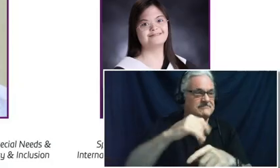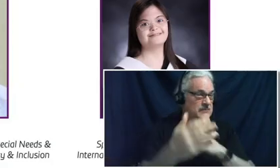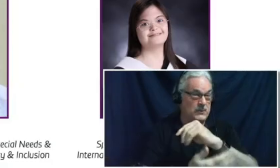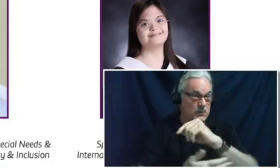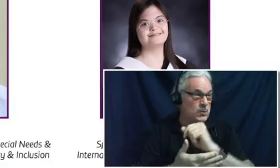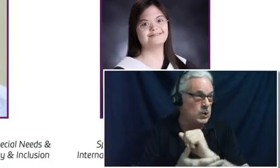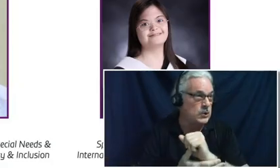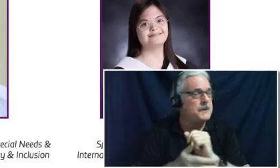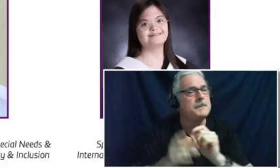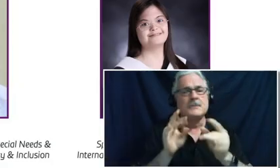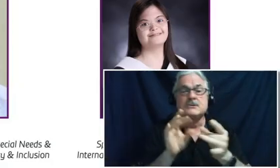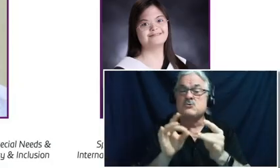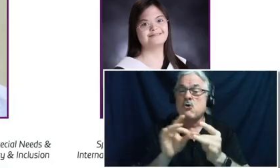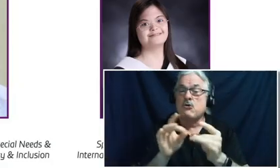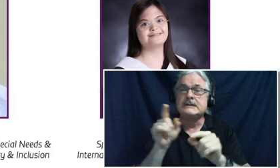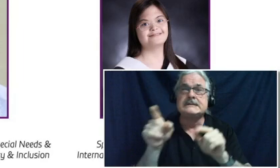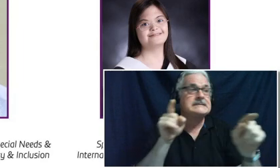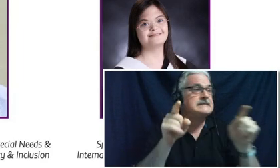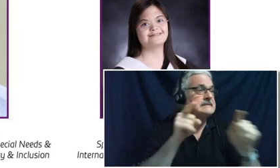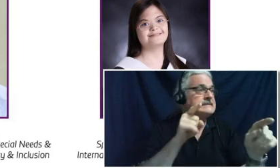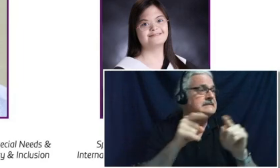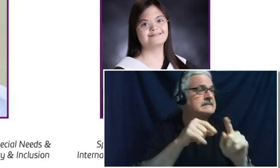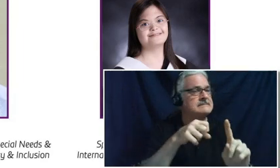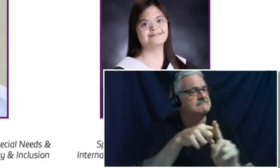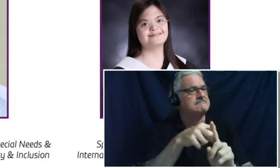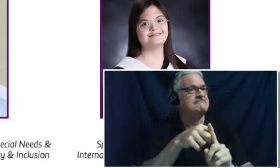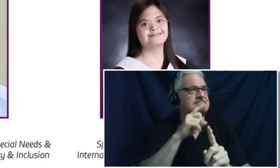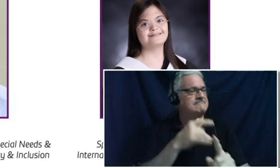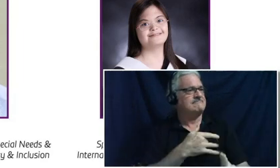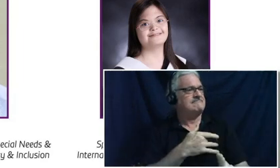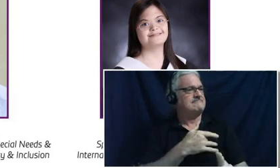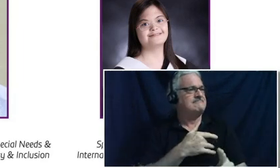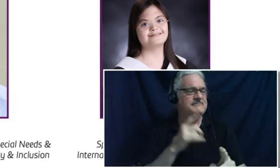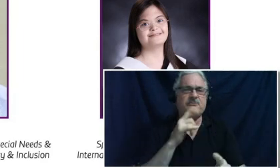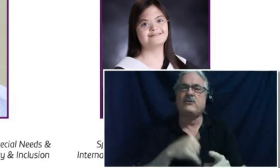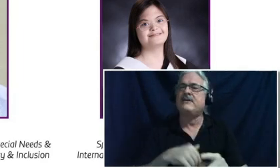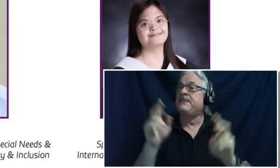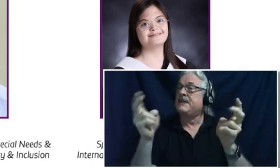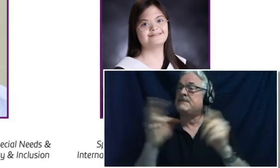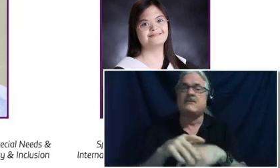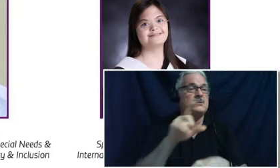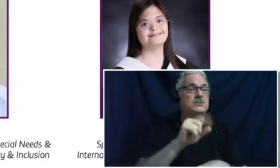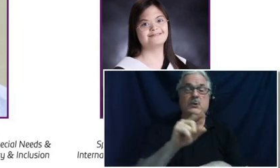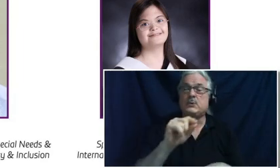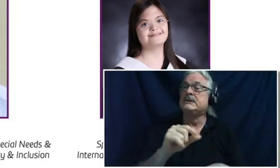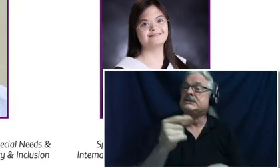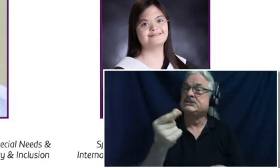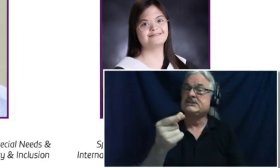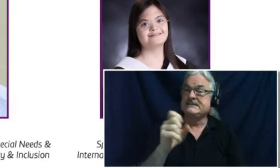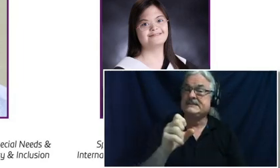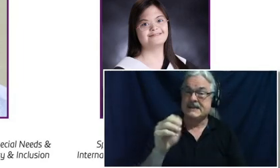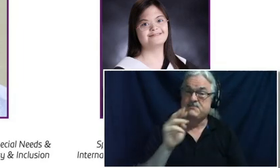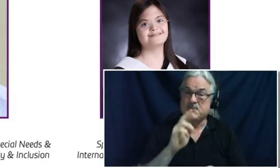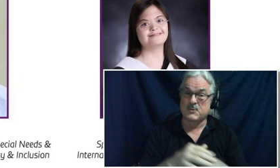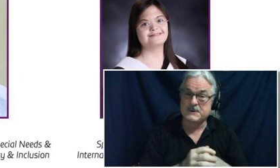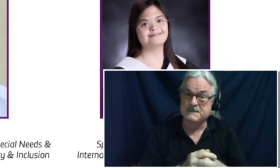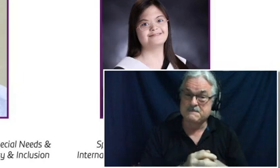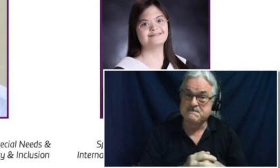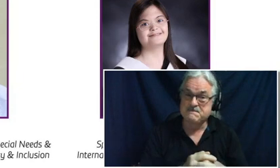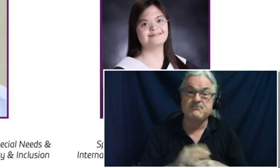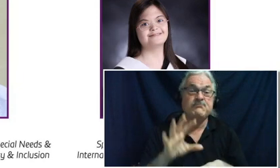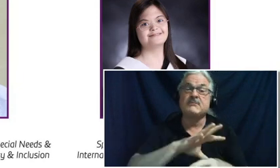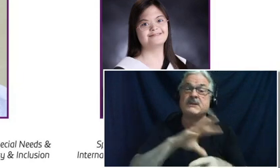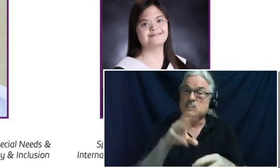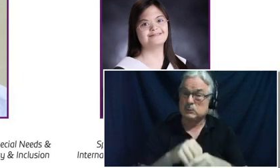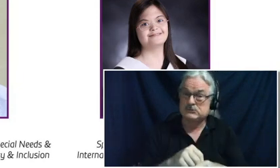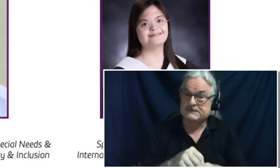différentes régions du monde, dont les récits et les efforts touchent au cœur même du thème du rapport GEM de 2020, à savoir